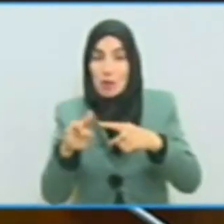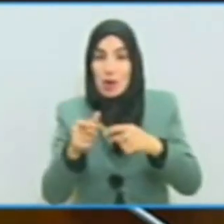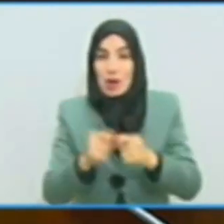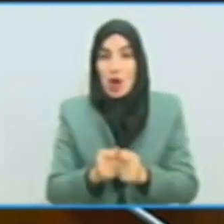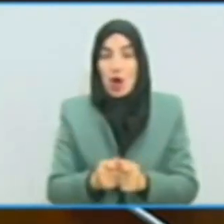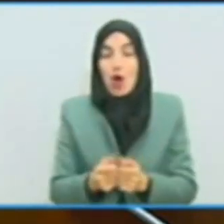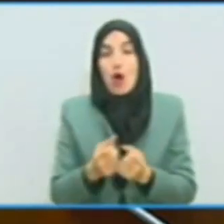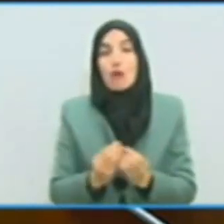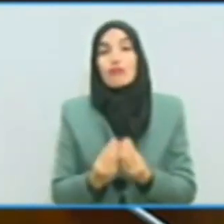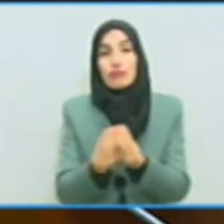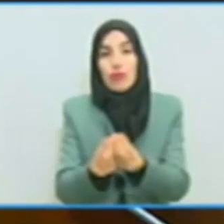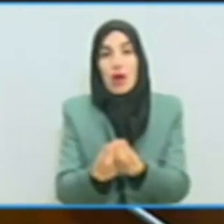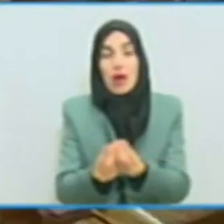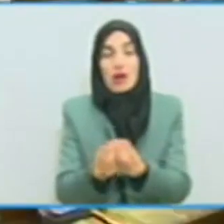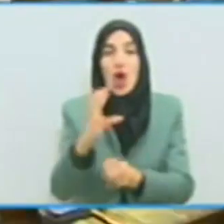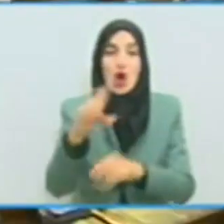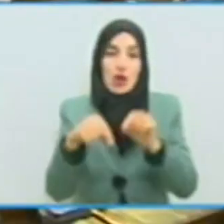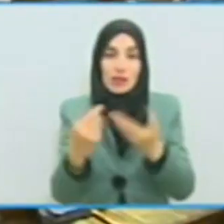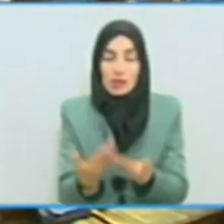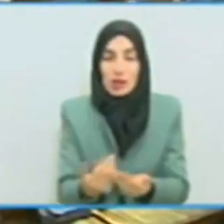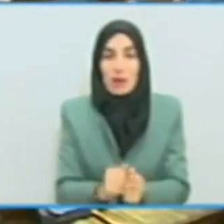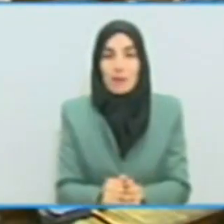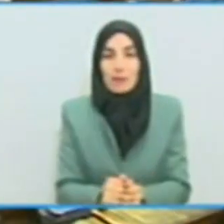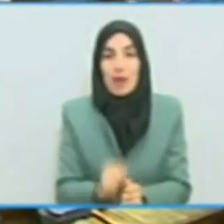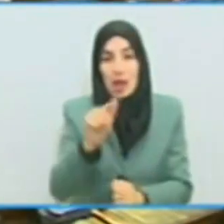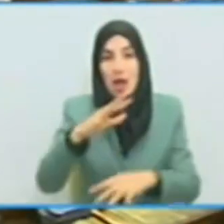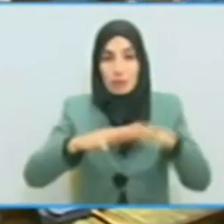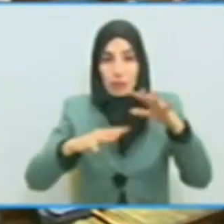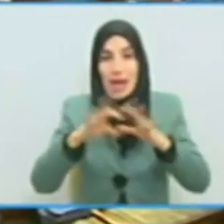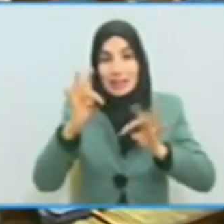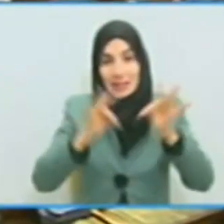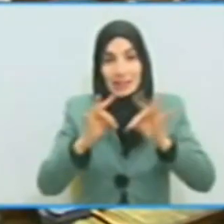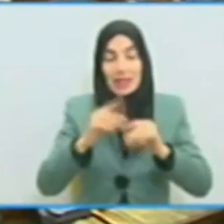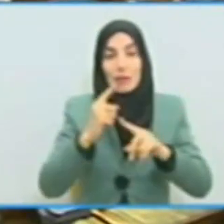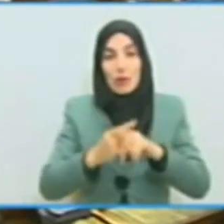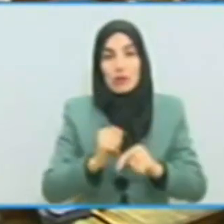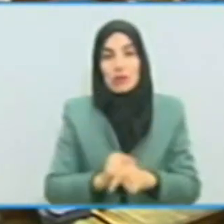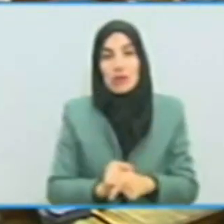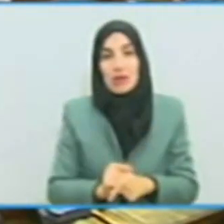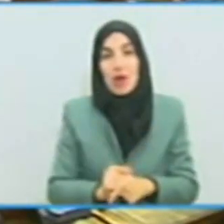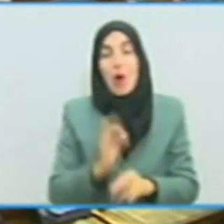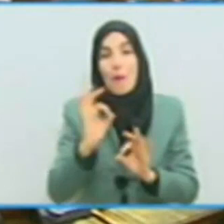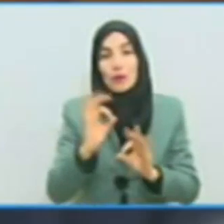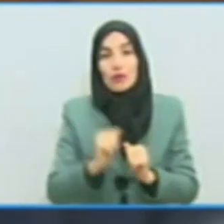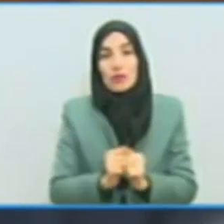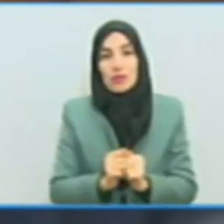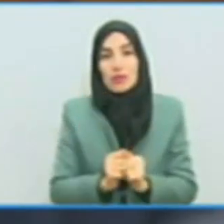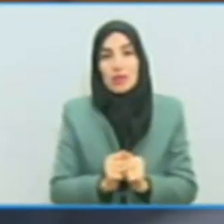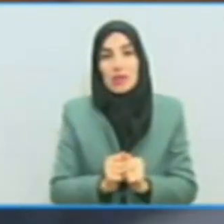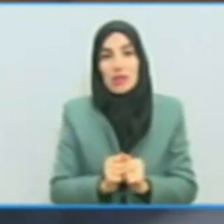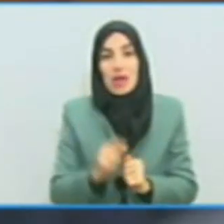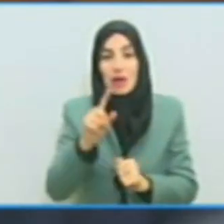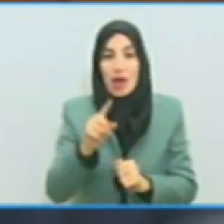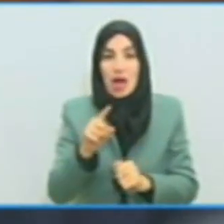منا توفير الشروط الضرورية لإنجازه، منها بعض العوامل التقنية والفنية على غرار توفر سيناريو